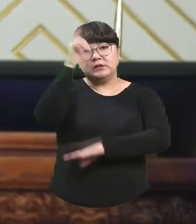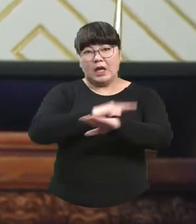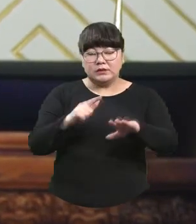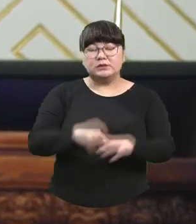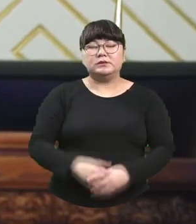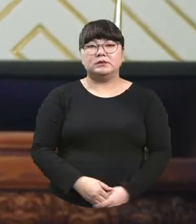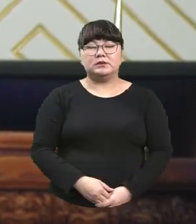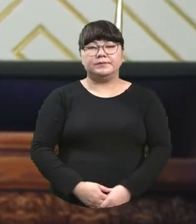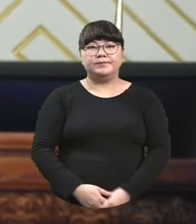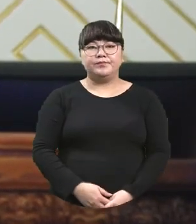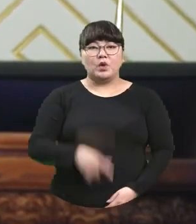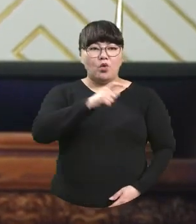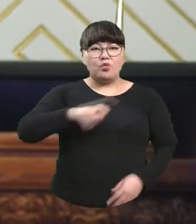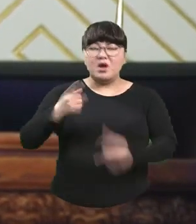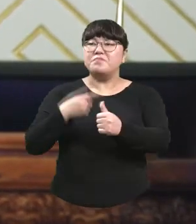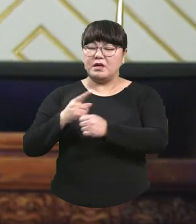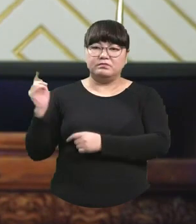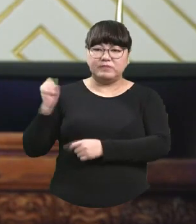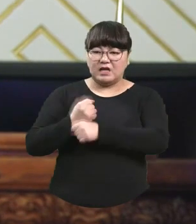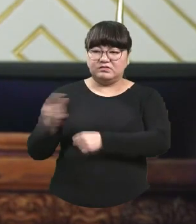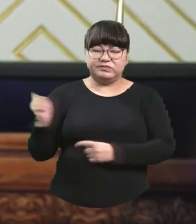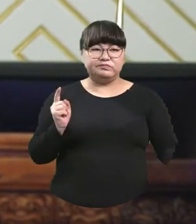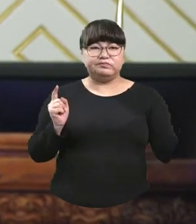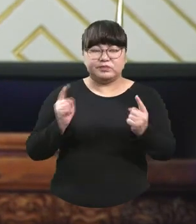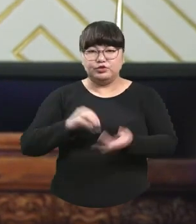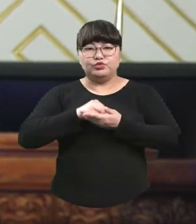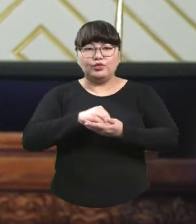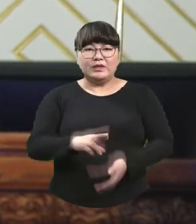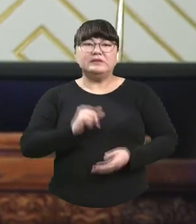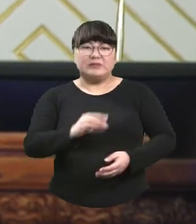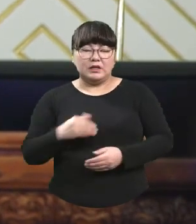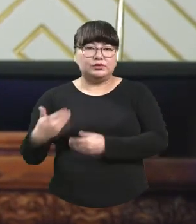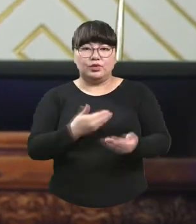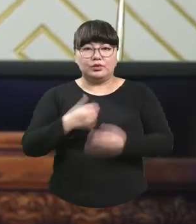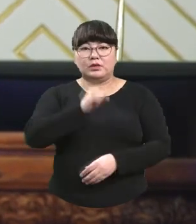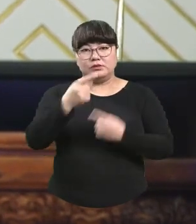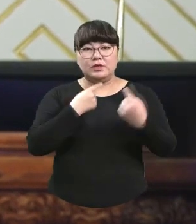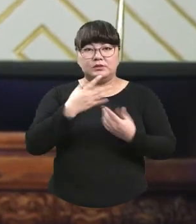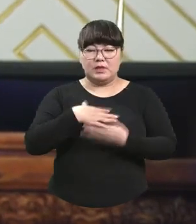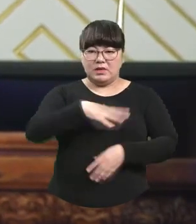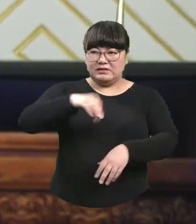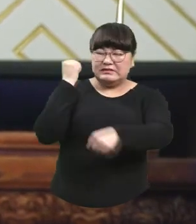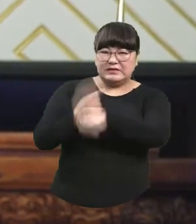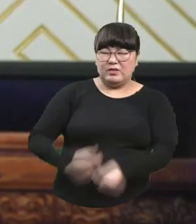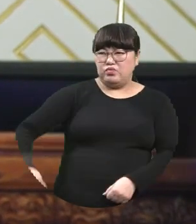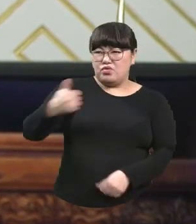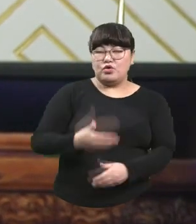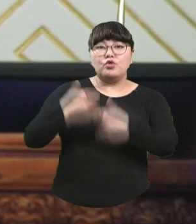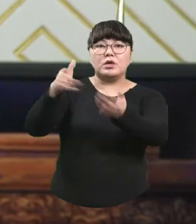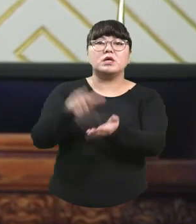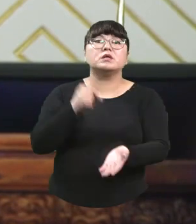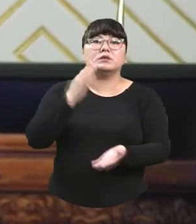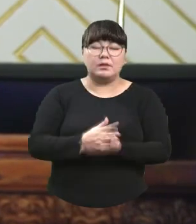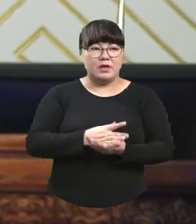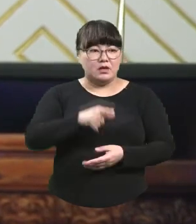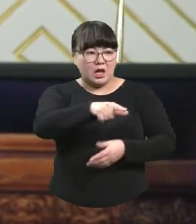засгийн газраас тусгай хүмүүс томилж нийлүүлэлтийг тогтворжуулах ажлыг бидний хүмүүс хийж гэж. Манай харин захиалгаа бүрэн дүүрэн өгч ийн өсөн нэмэгдэж байгаа